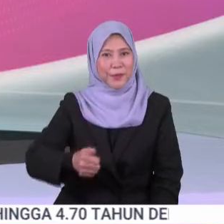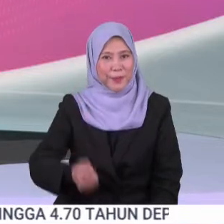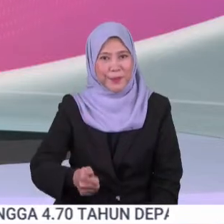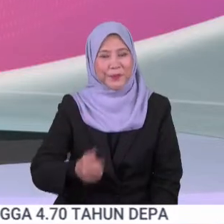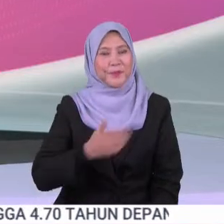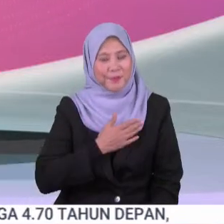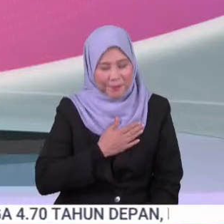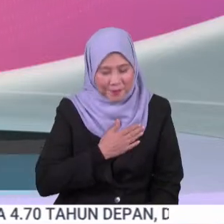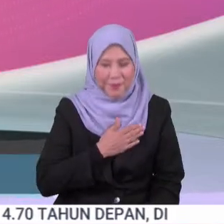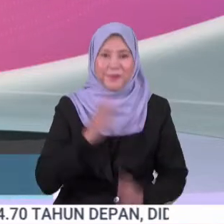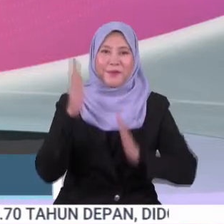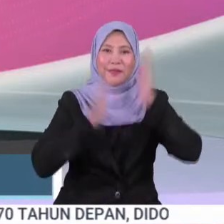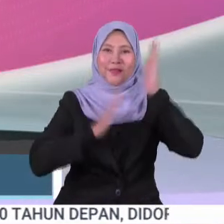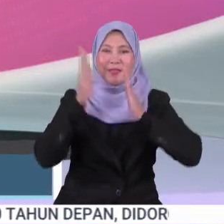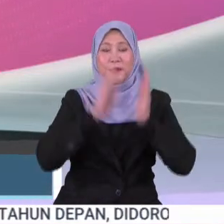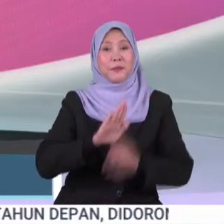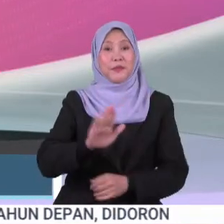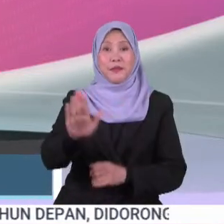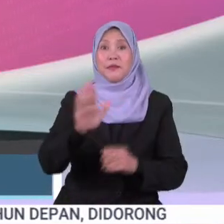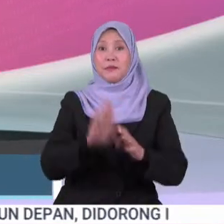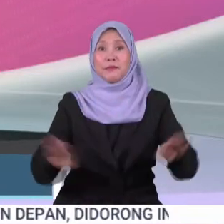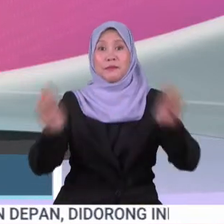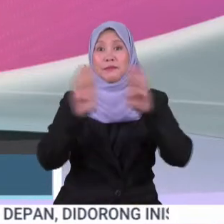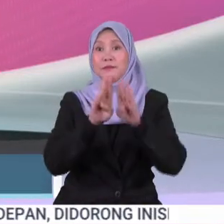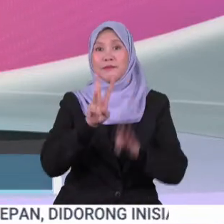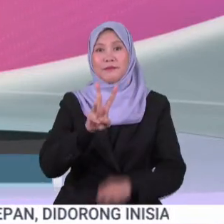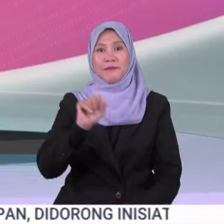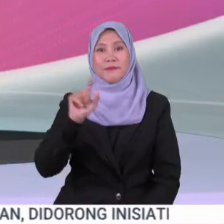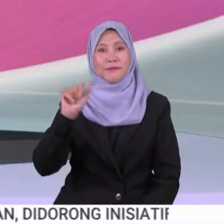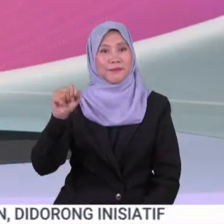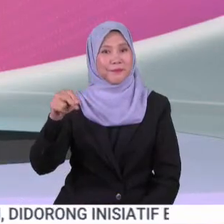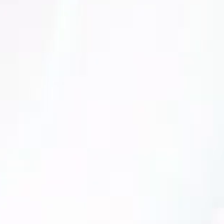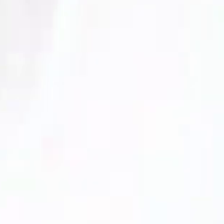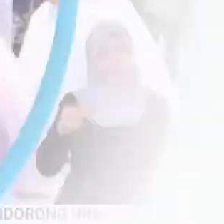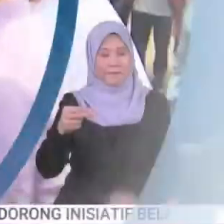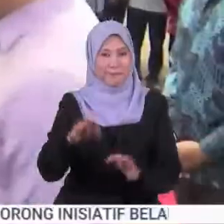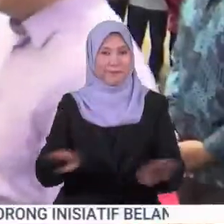Assalamualaikum, salam Malaysia Madani. Berita wilayah dimulakan dengan rangkuman berita utama.